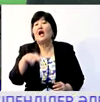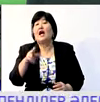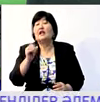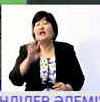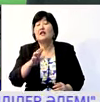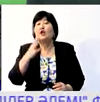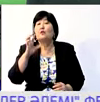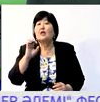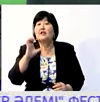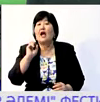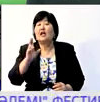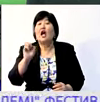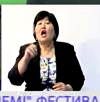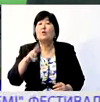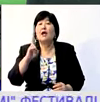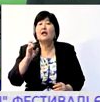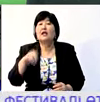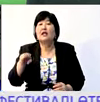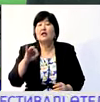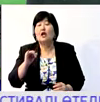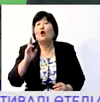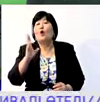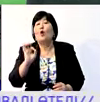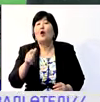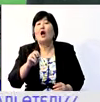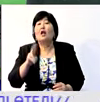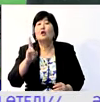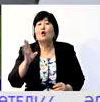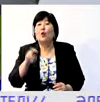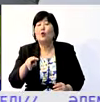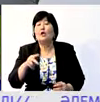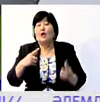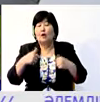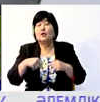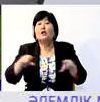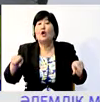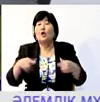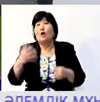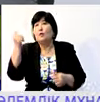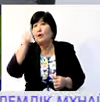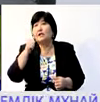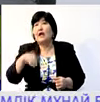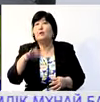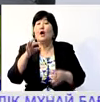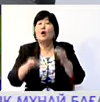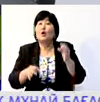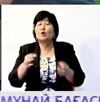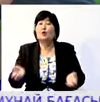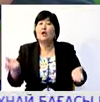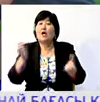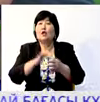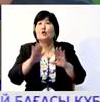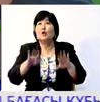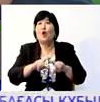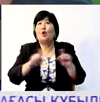Бесарық, Амангелді, Қоғалы көл ауылдық округтерінде құрылды. Былтырдан бастап аймақтағы соттарда татуласу